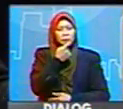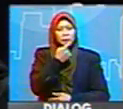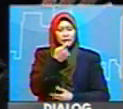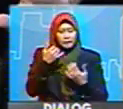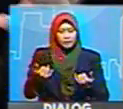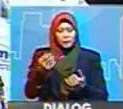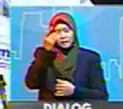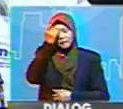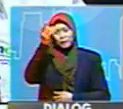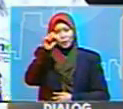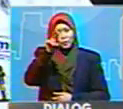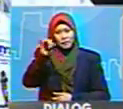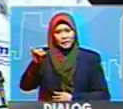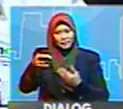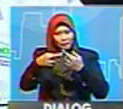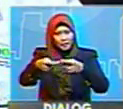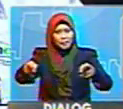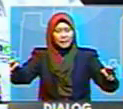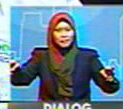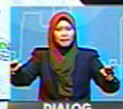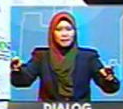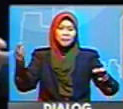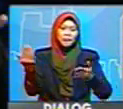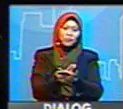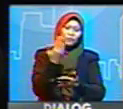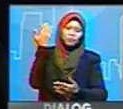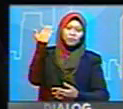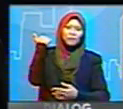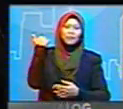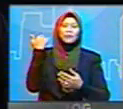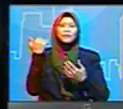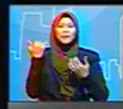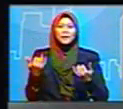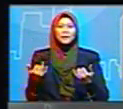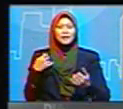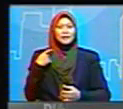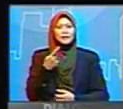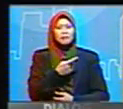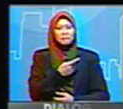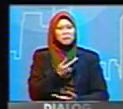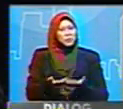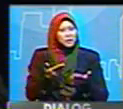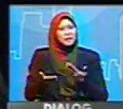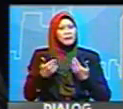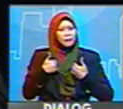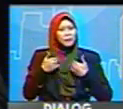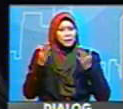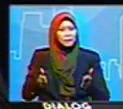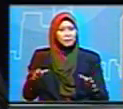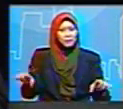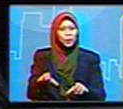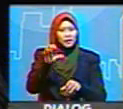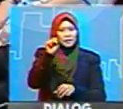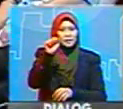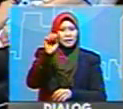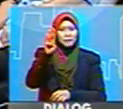melancarkan jihad memerangi mereka lantaran itu mereka memberikan membuat sabotaj sabotaj okey saya tak tak tak